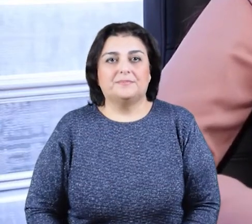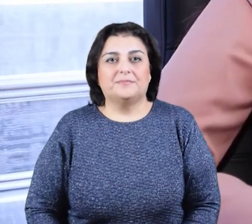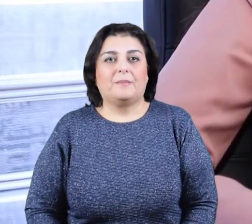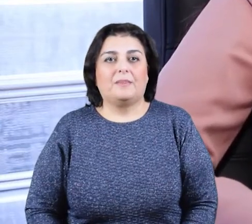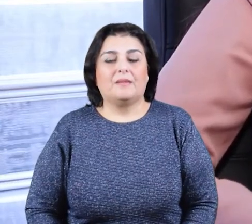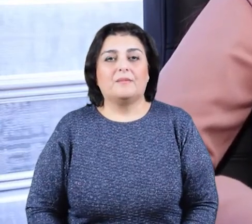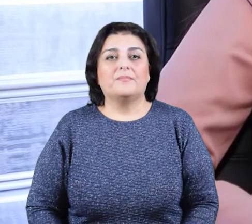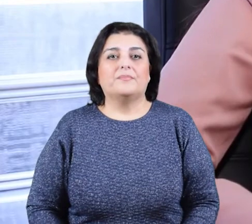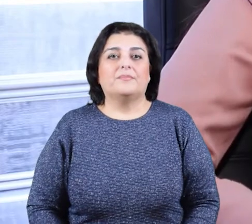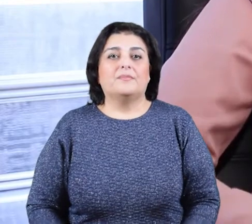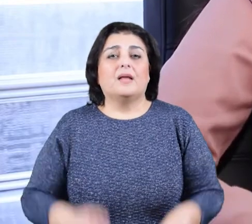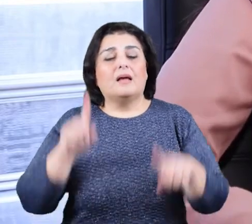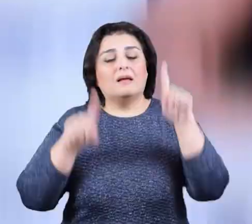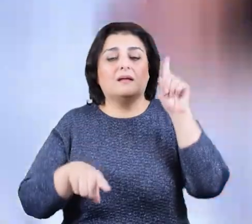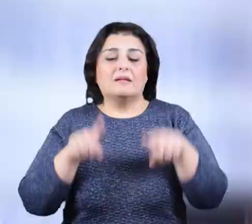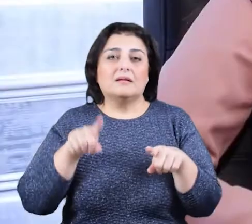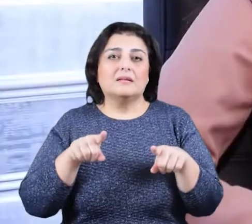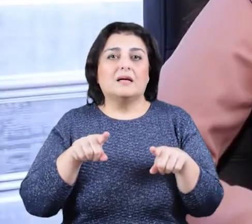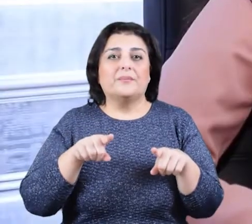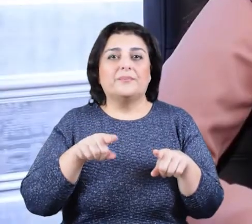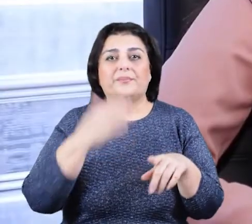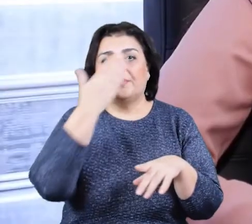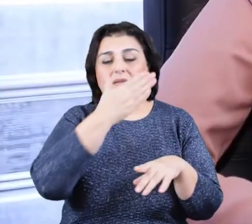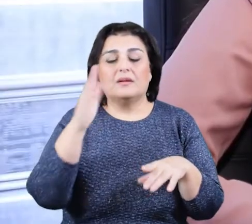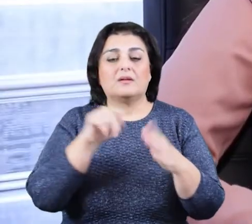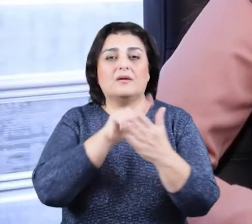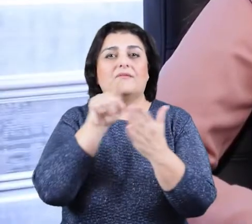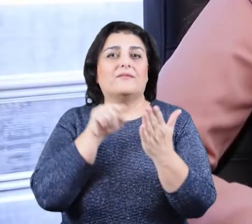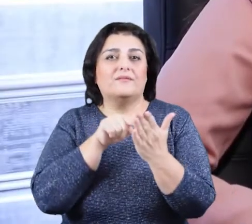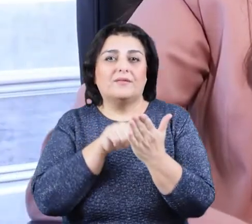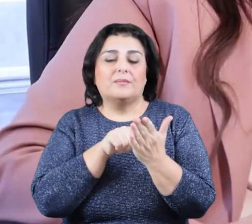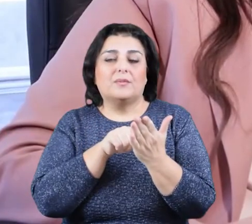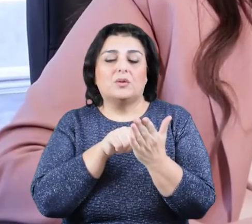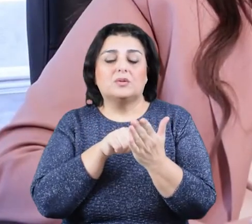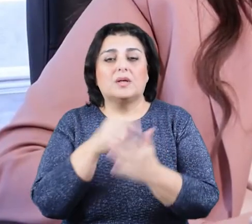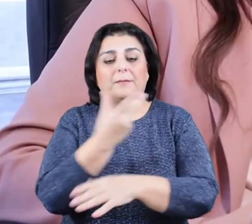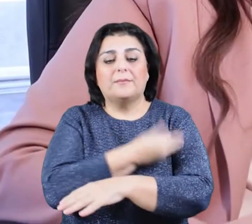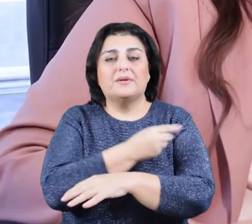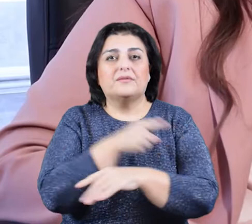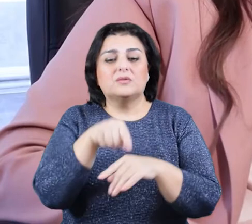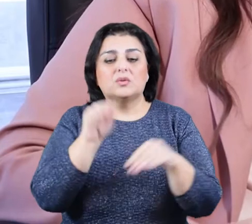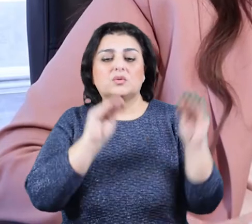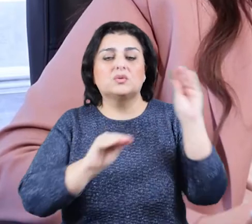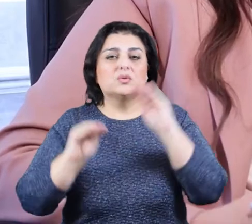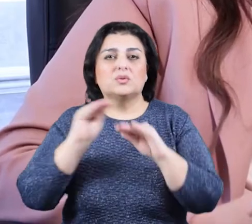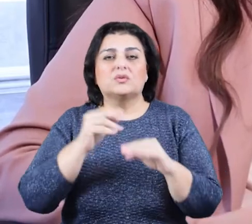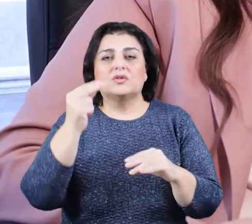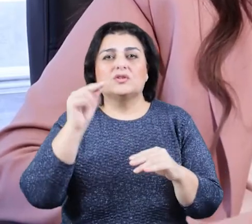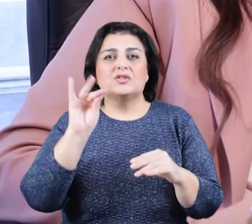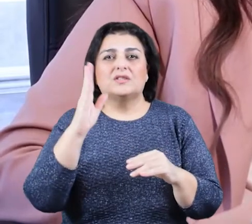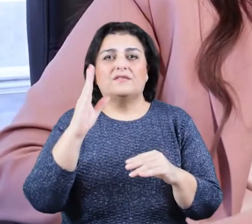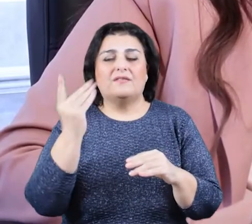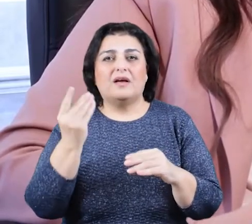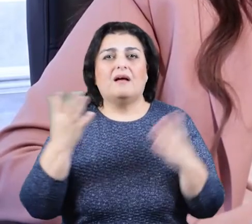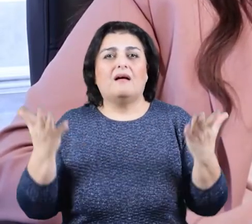ağırlaşma ehtimalının yaranacağına gətirib çıxara bilər. Və bəzən suallar yaranır əhali arasındakı peyvəndlərin tərkibində